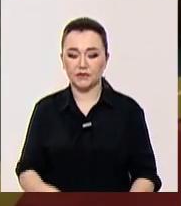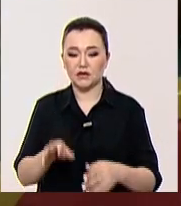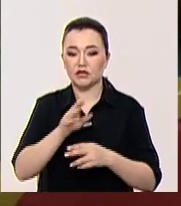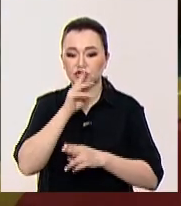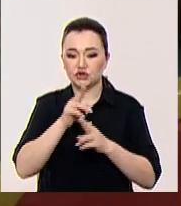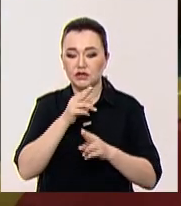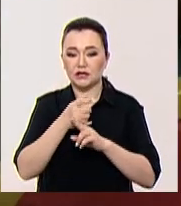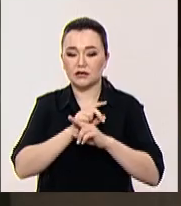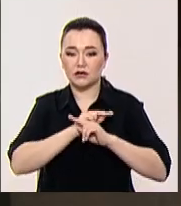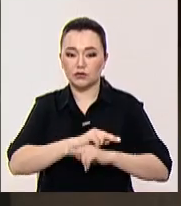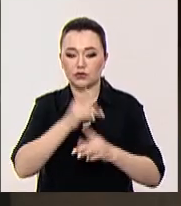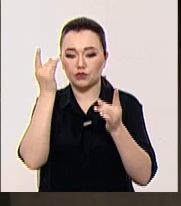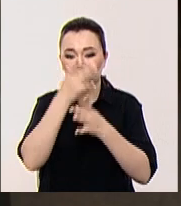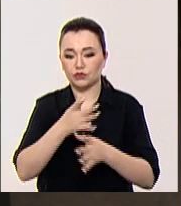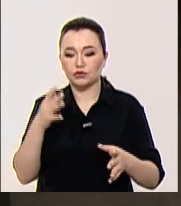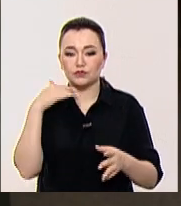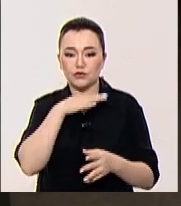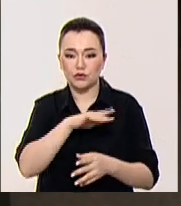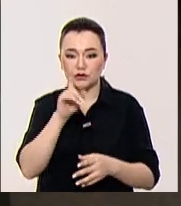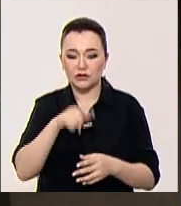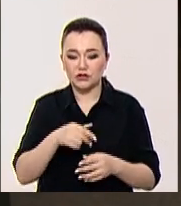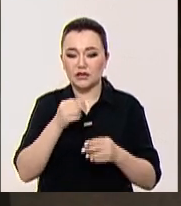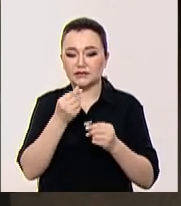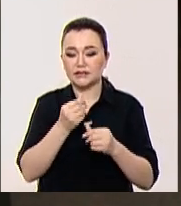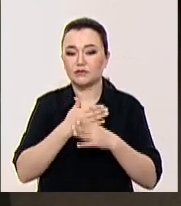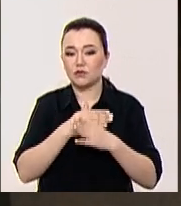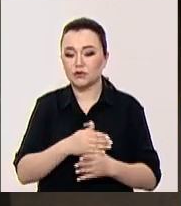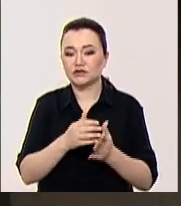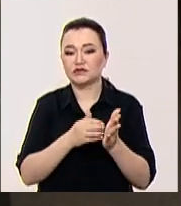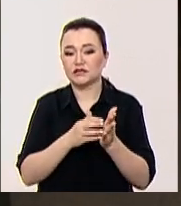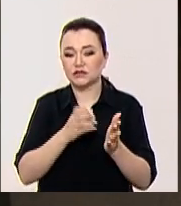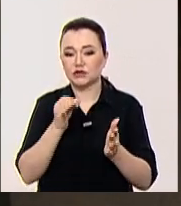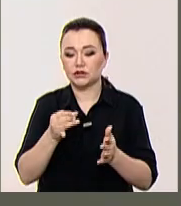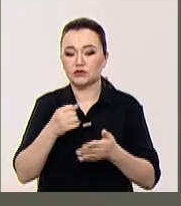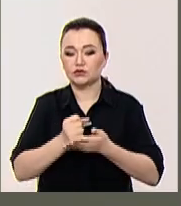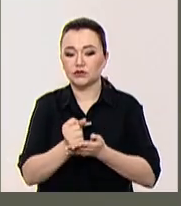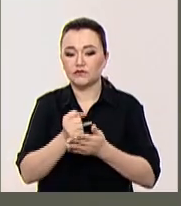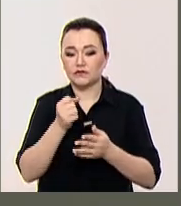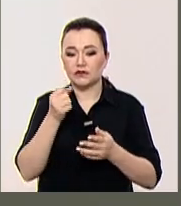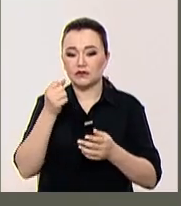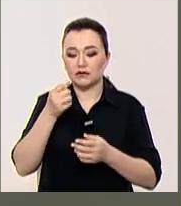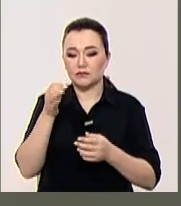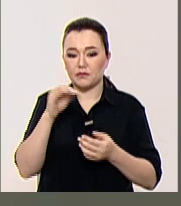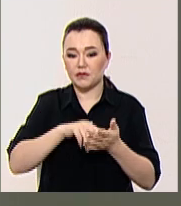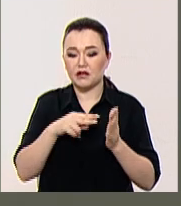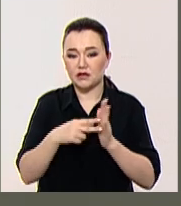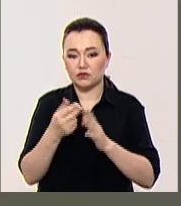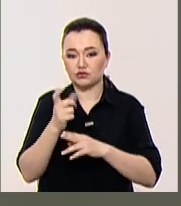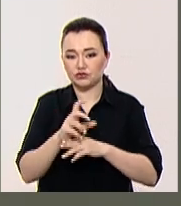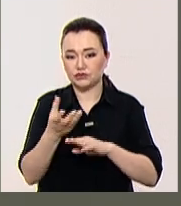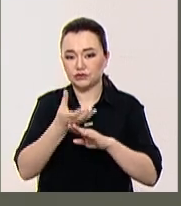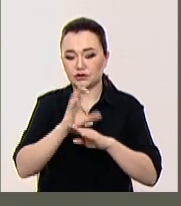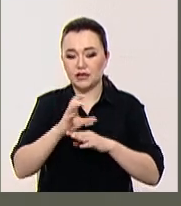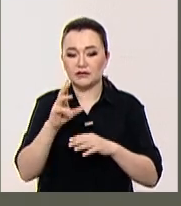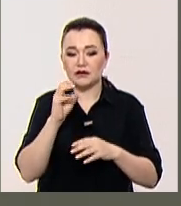Претензий у работников культуры много, в том числе недостаточное финансирование и установка нереальных планов. Так, только драмтеатр в прошлом